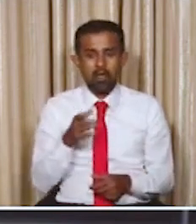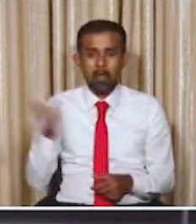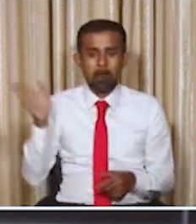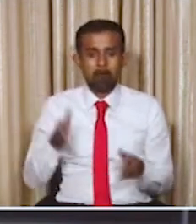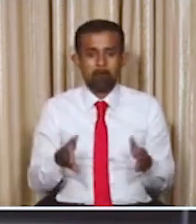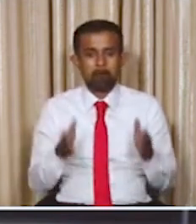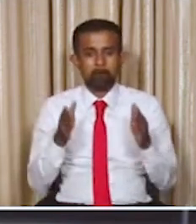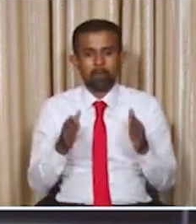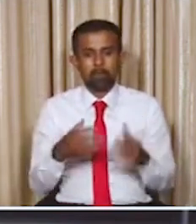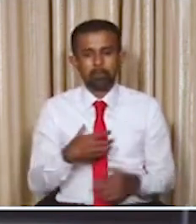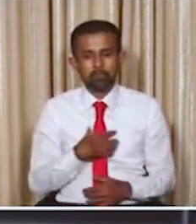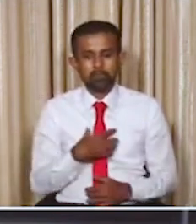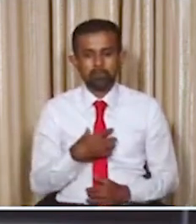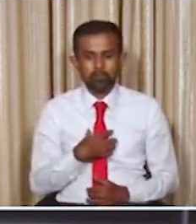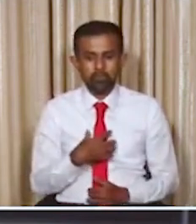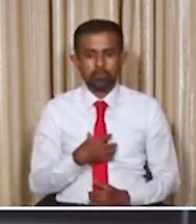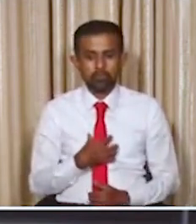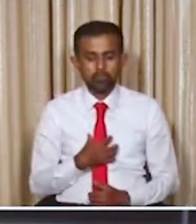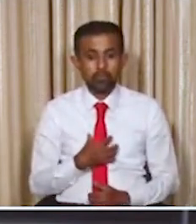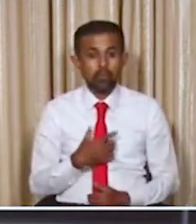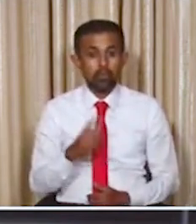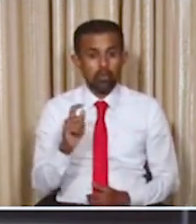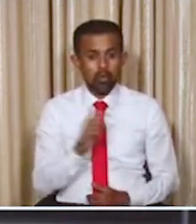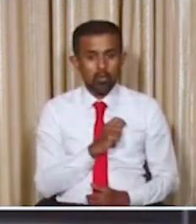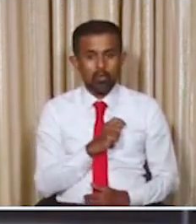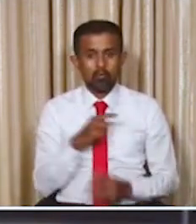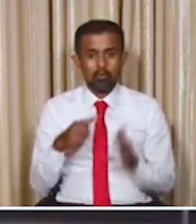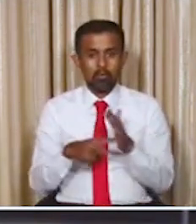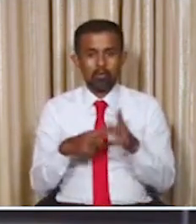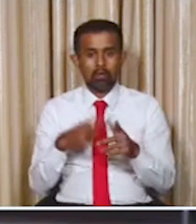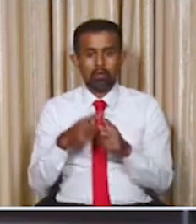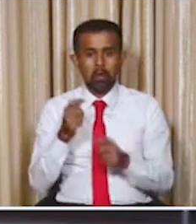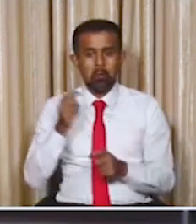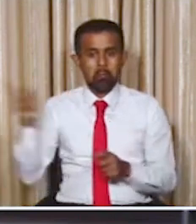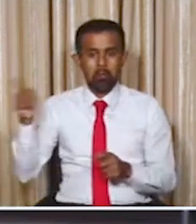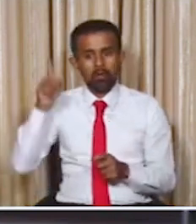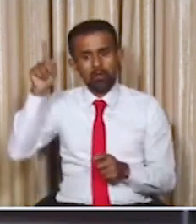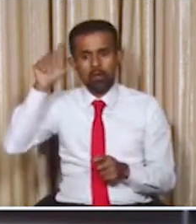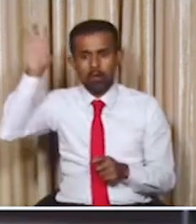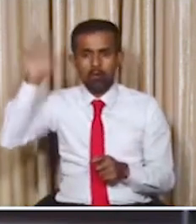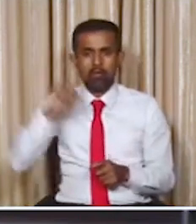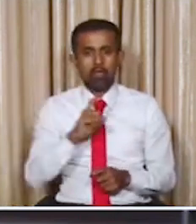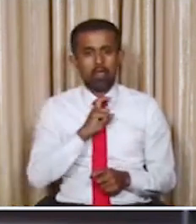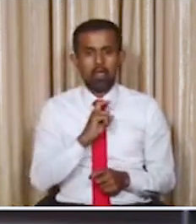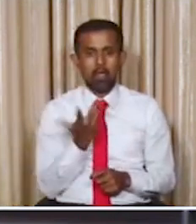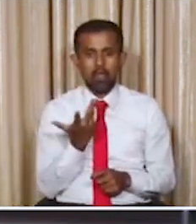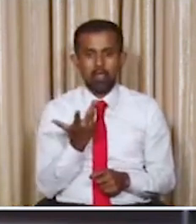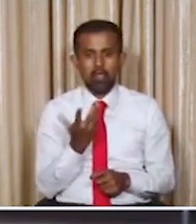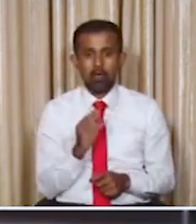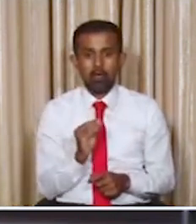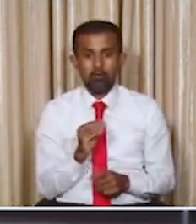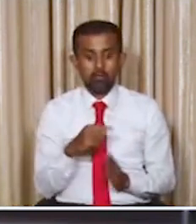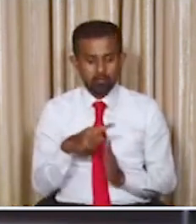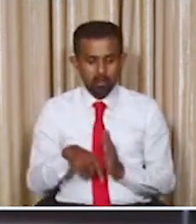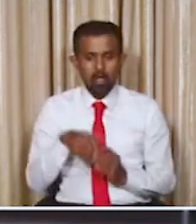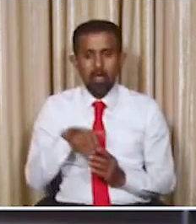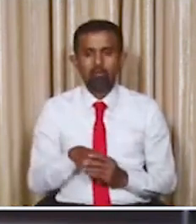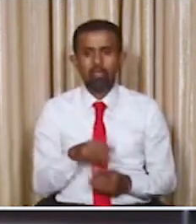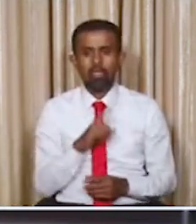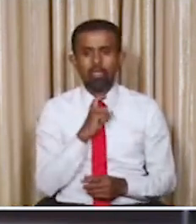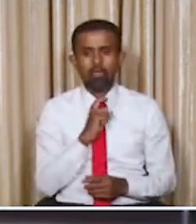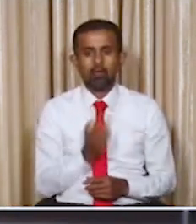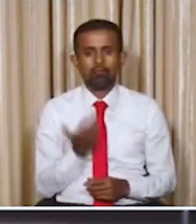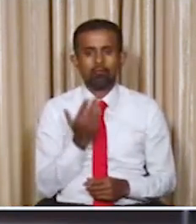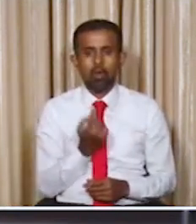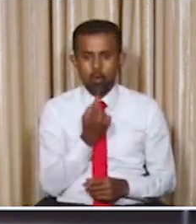වල දුක් විඳලා හම්බ කරන සොච්චමෙන් ටැක්ස් එක ගෙවන එක ගැන ඒ රටවල් වල කෑ ගහන්නේ නැහැ නමුත් මේ රටේ කෑ ගහනවා